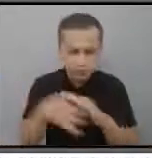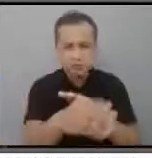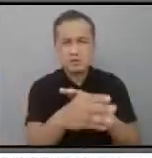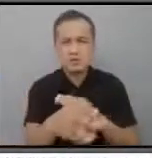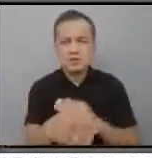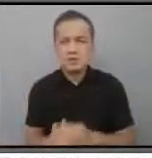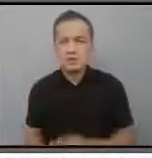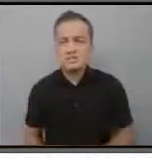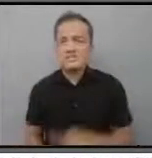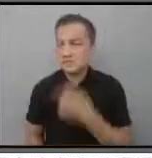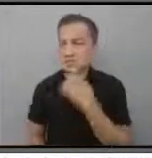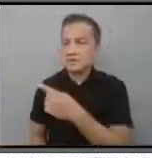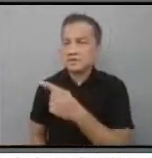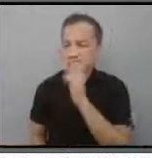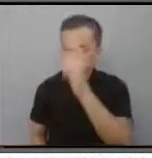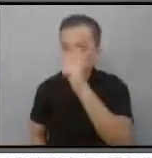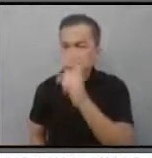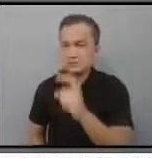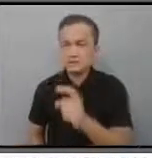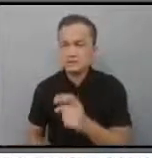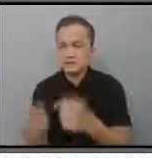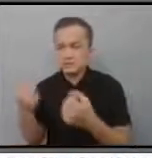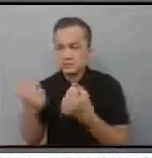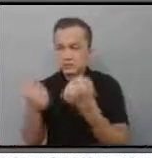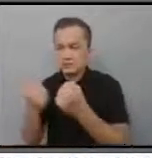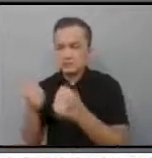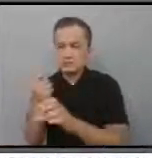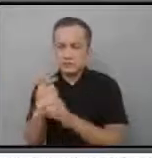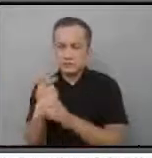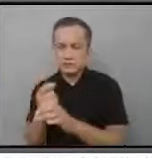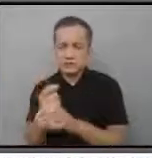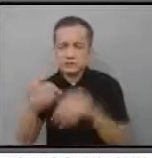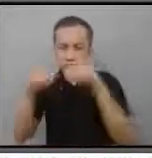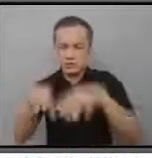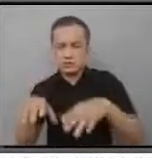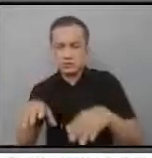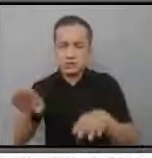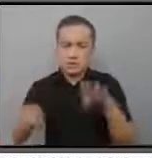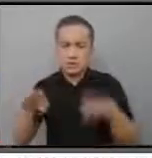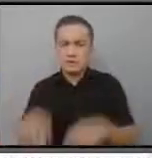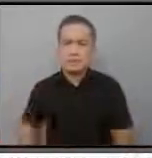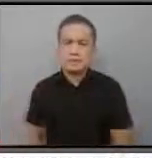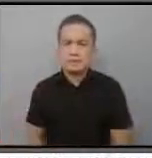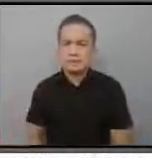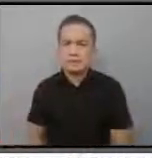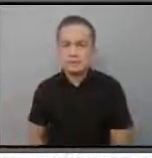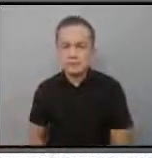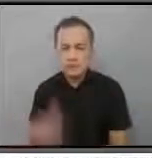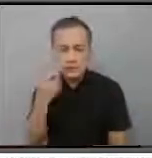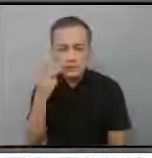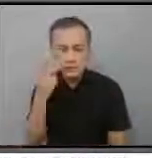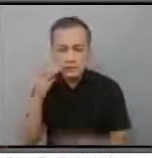truck kaya nawalan ito ng balanse. Subalit patuloy pa ang imbestigasyon ng mga otoridad sa insidente.